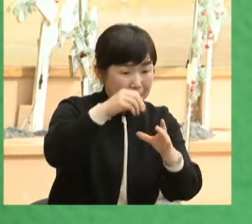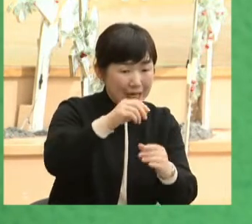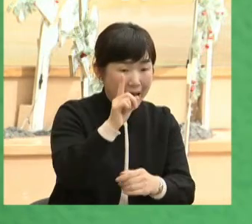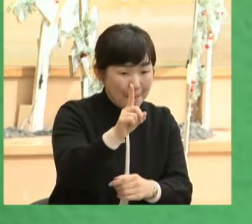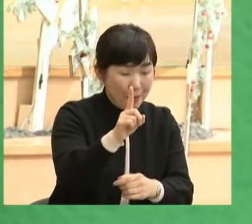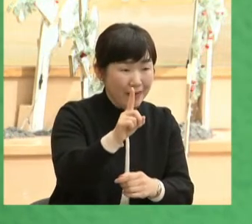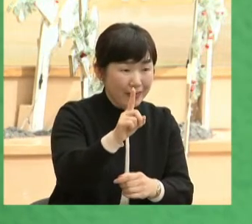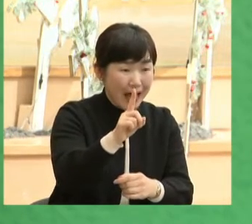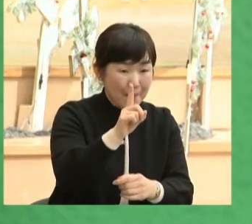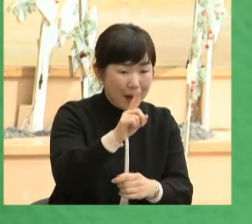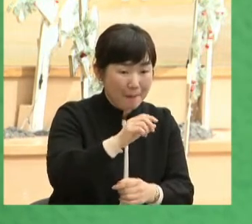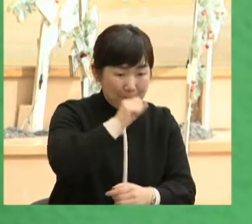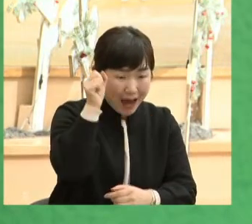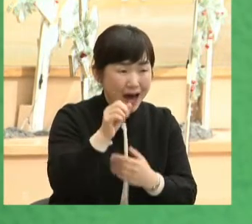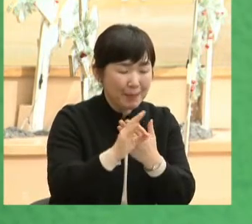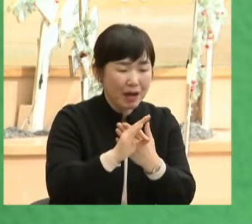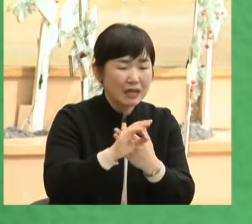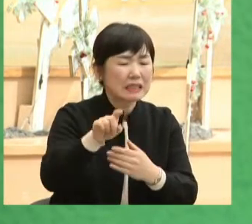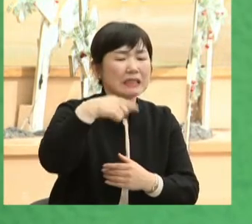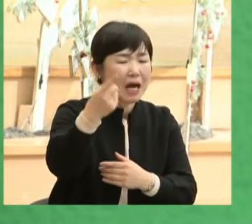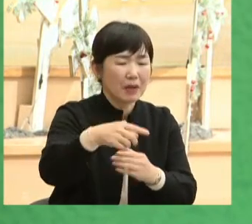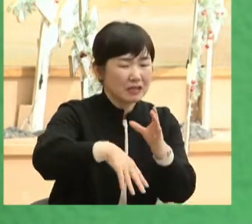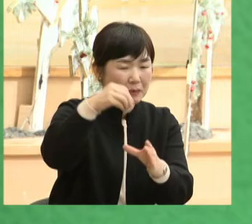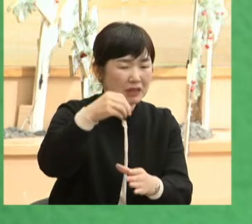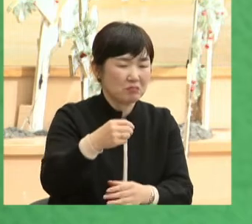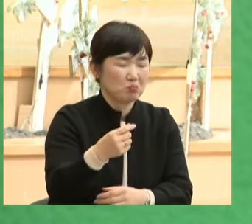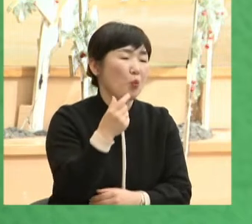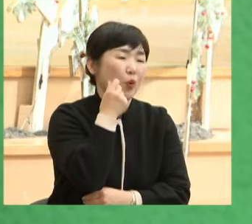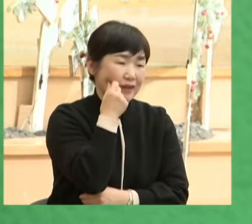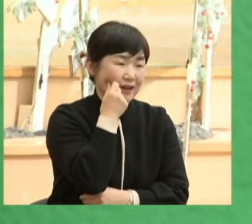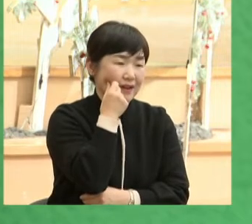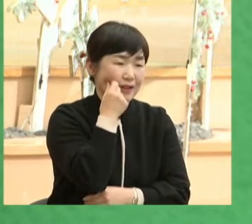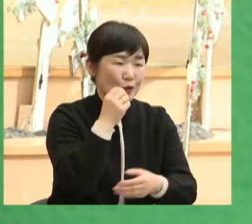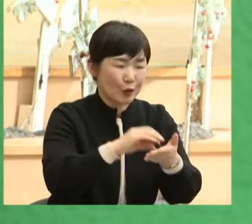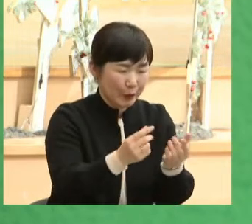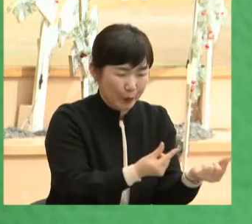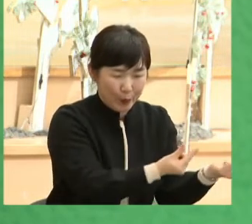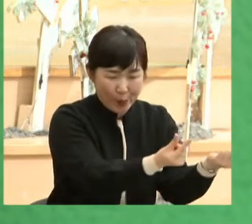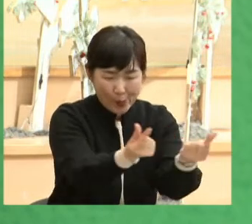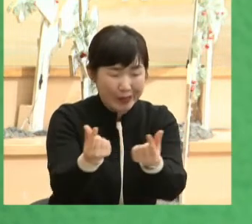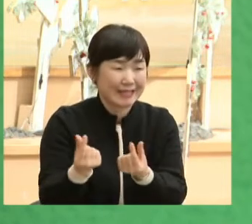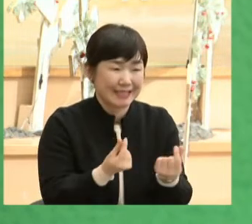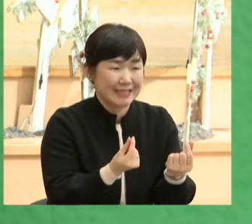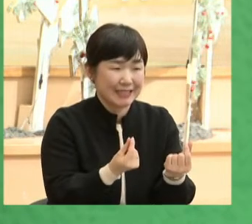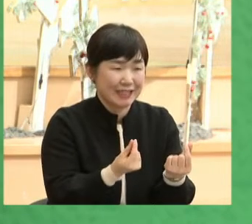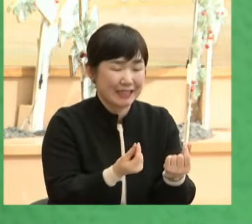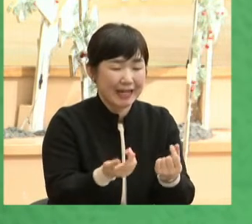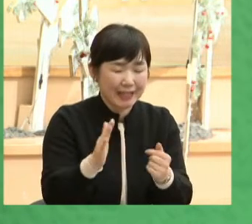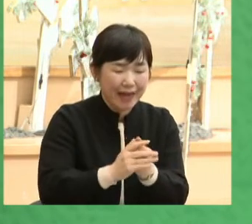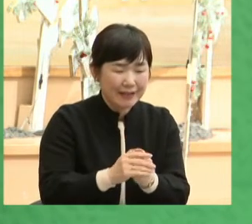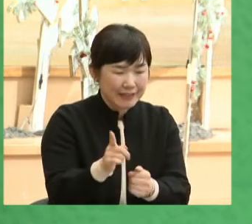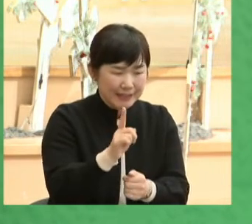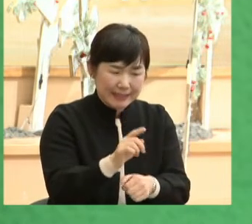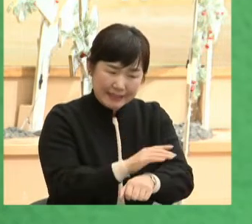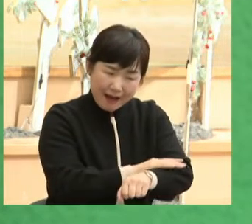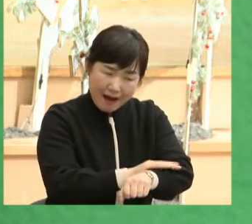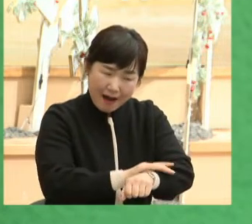당첨된 사람은 그 다음 번에는 제비뽑기 못하도록 할 그 정도로 골고루 돌아가야 되는데 잘해야